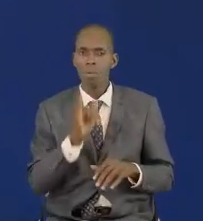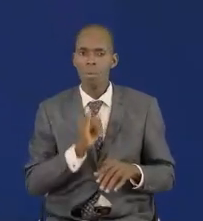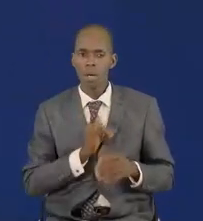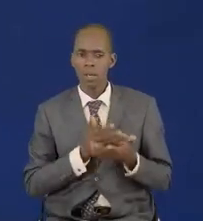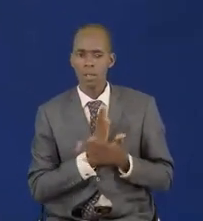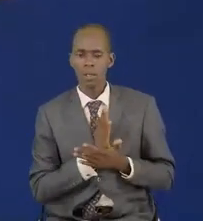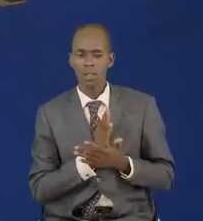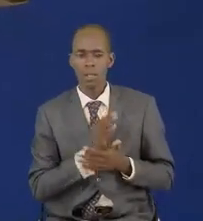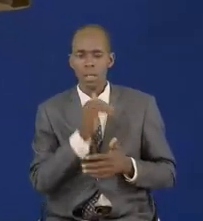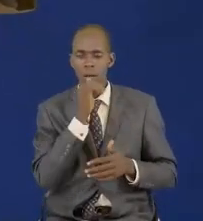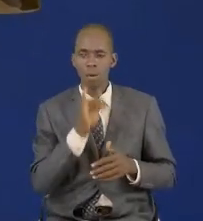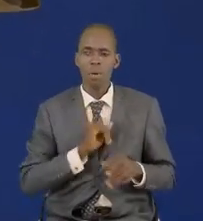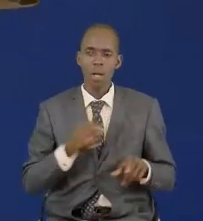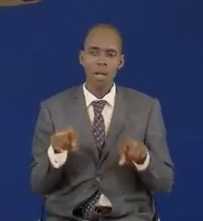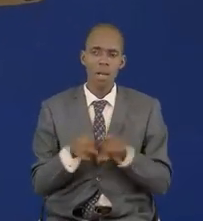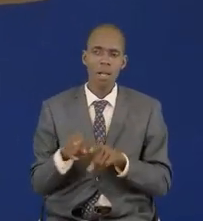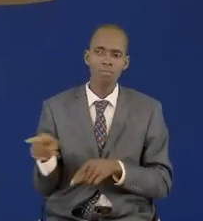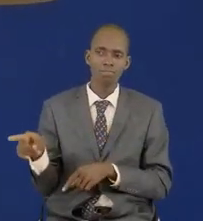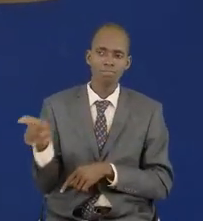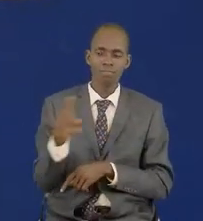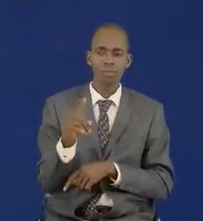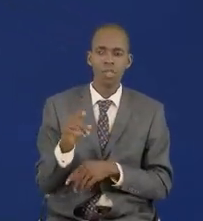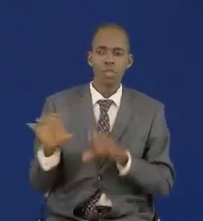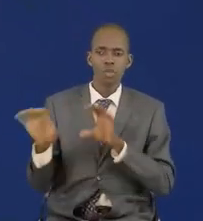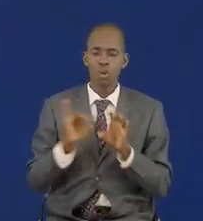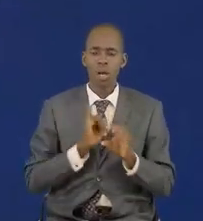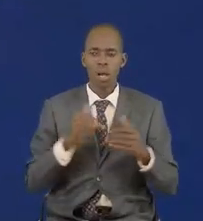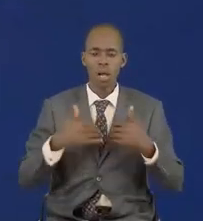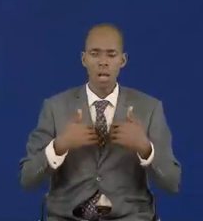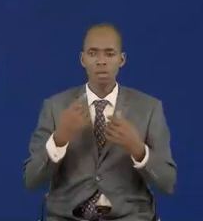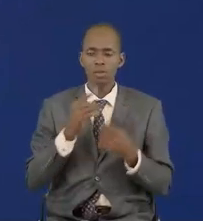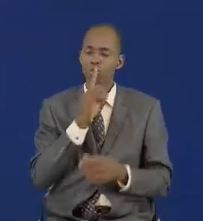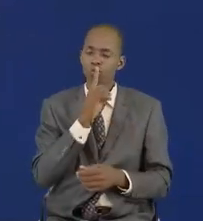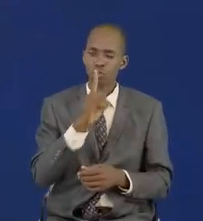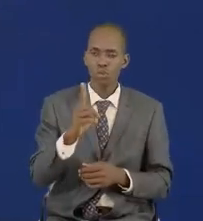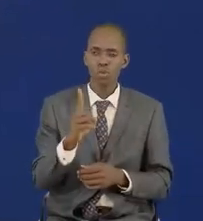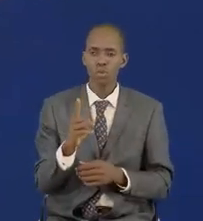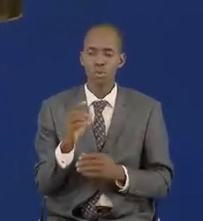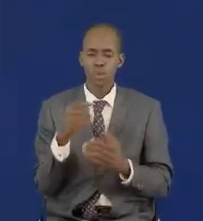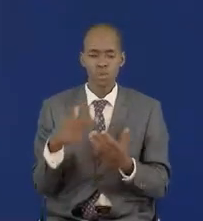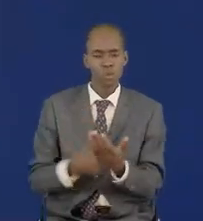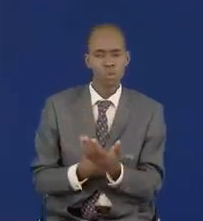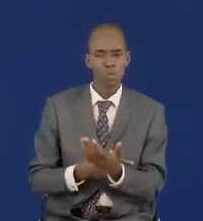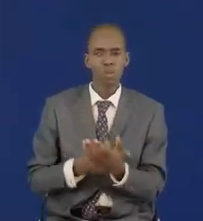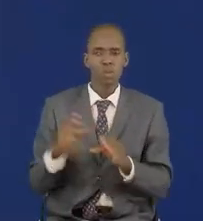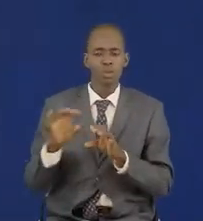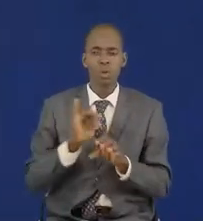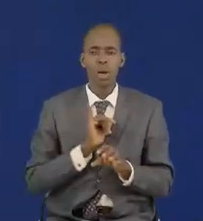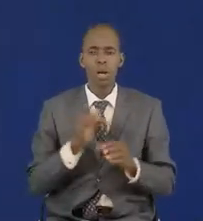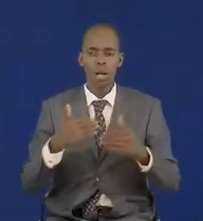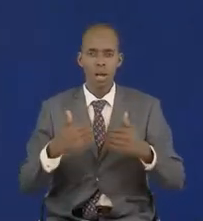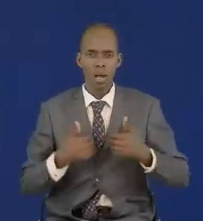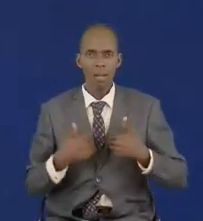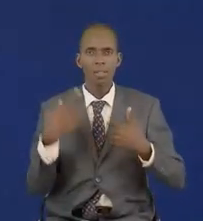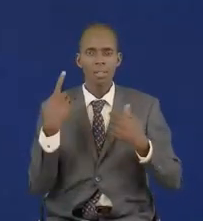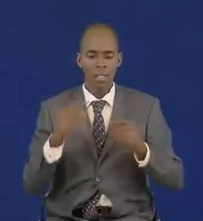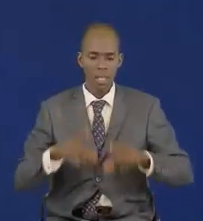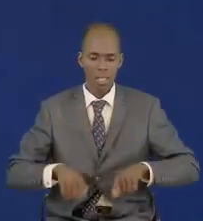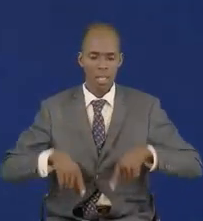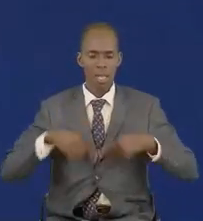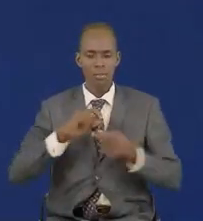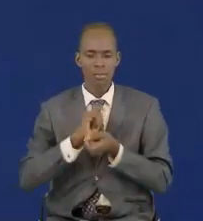est-ce que je suis comme eux est-ce que j'ai l'Évangile originale est-ce que j'ai l'Évangile vibrant est-ce que